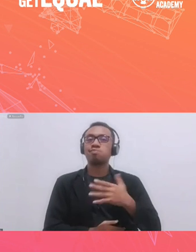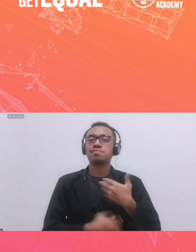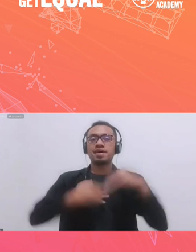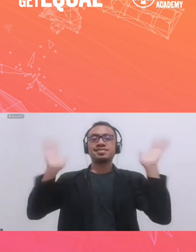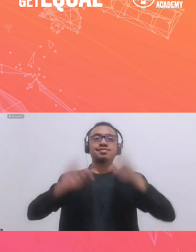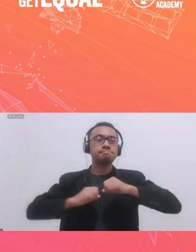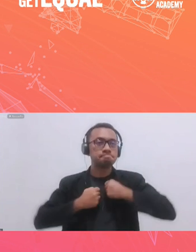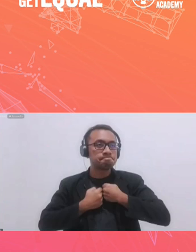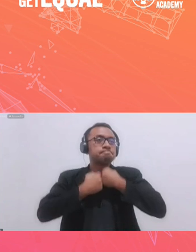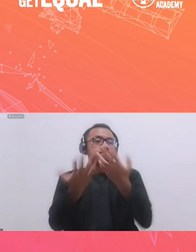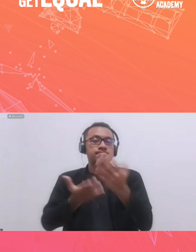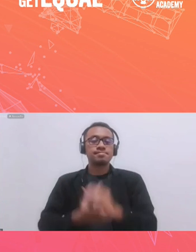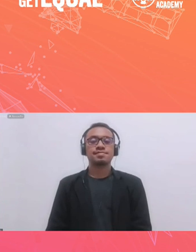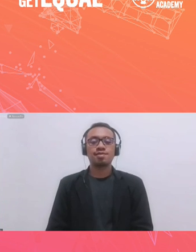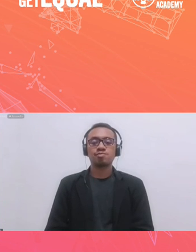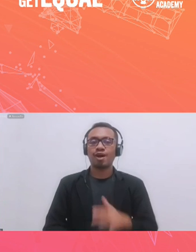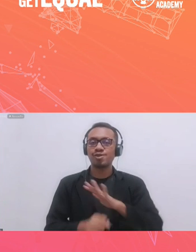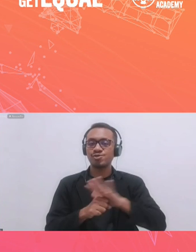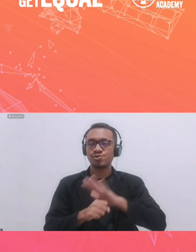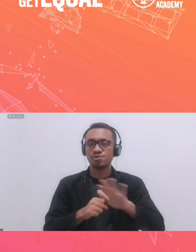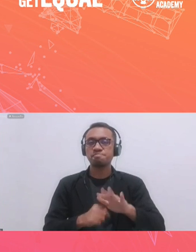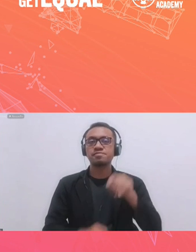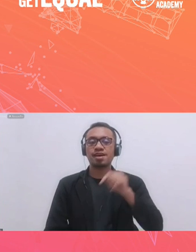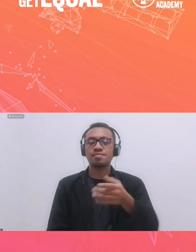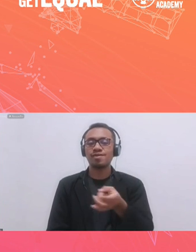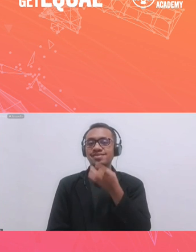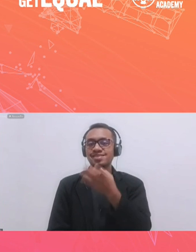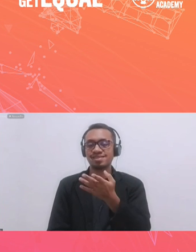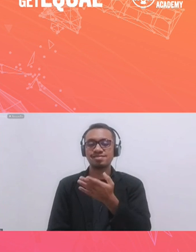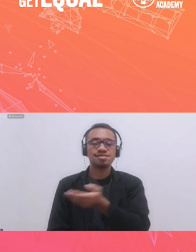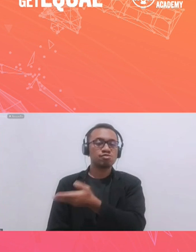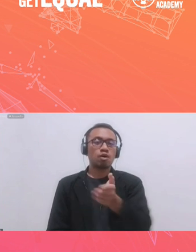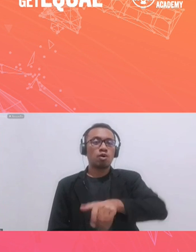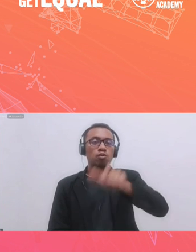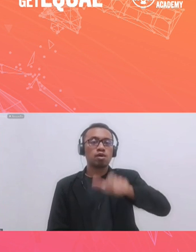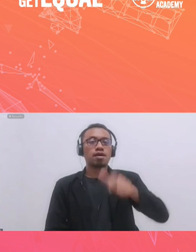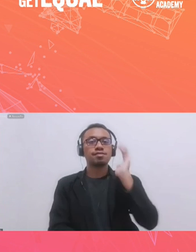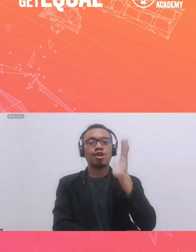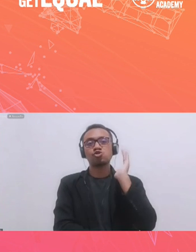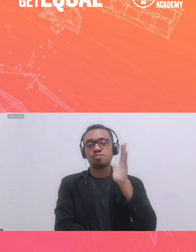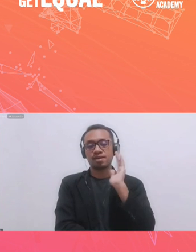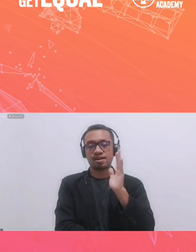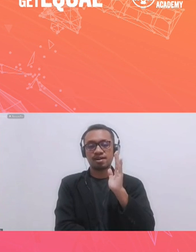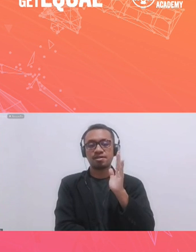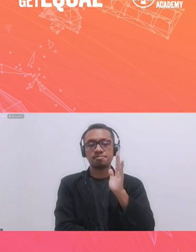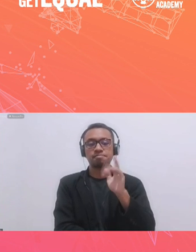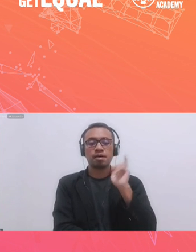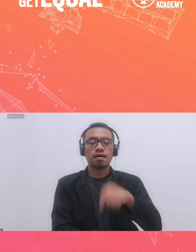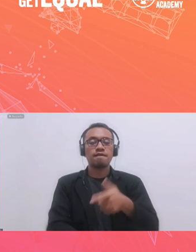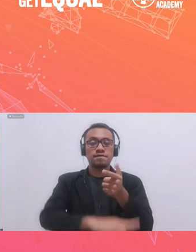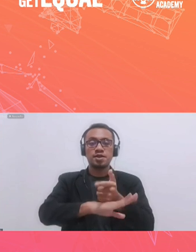dari tadi sore hingga sekarang. Saya minta izin kepada seluruh pembicara untuk menghidupkan